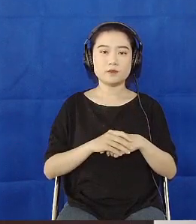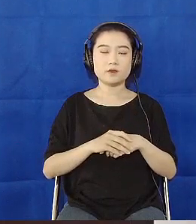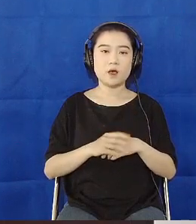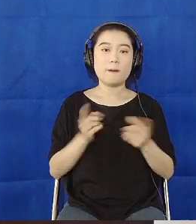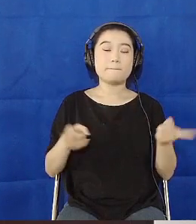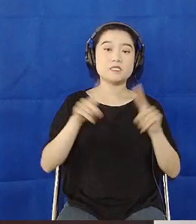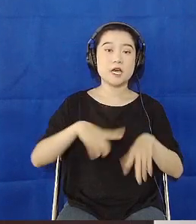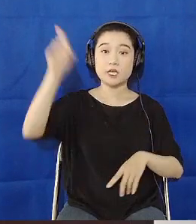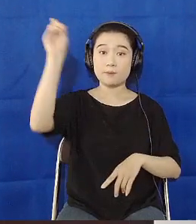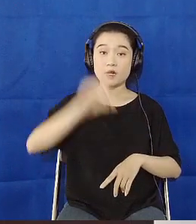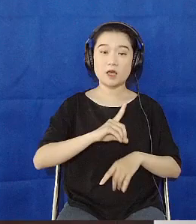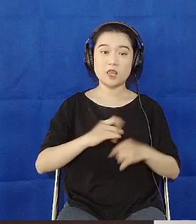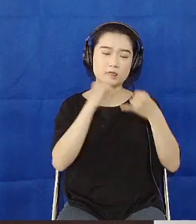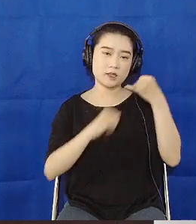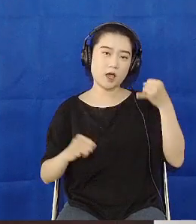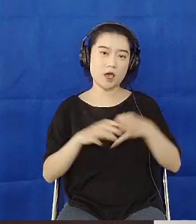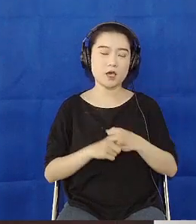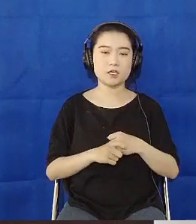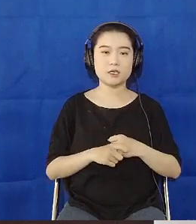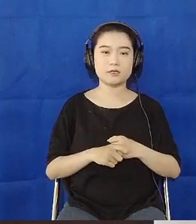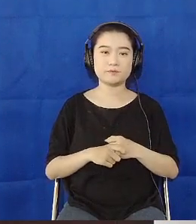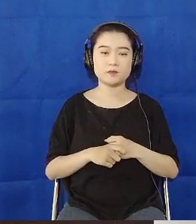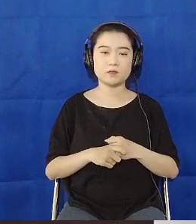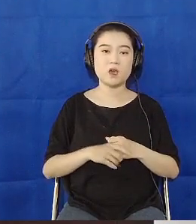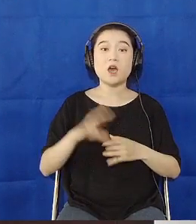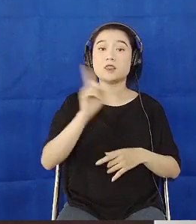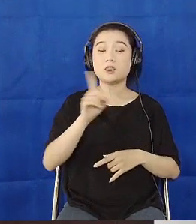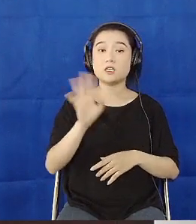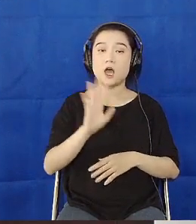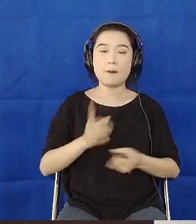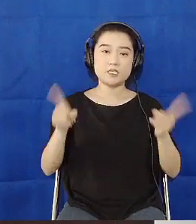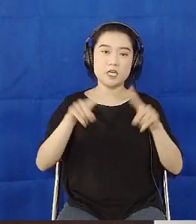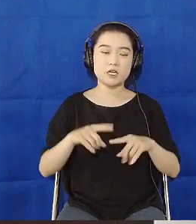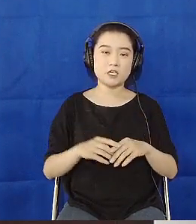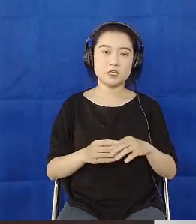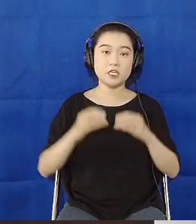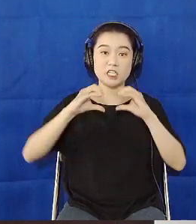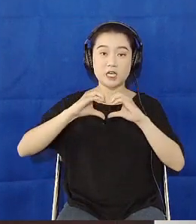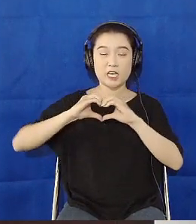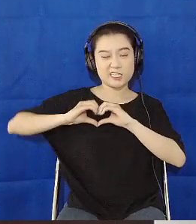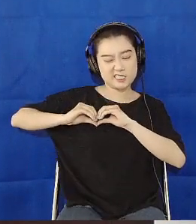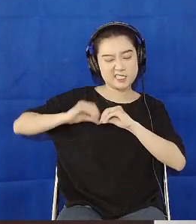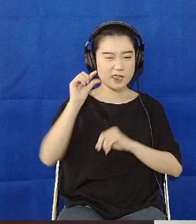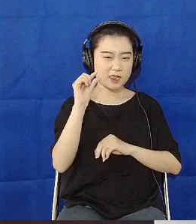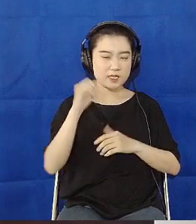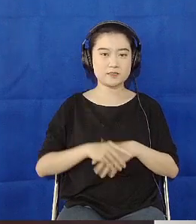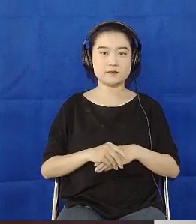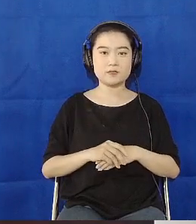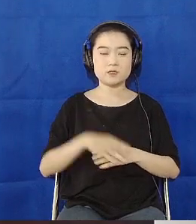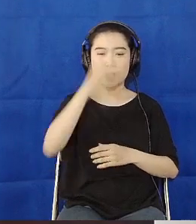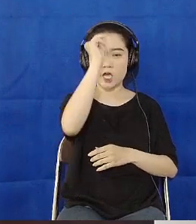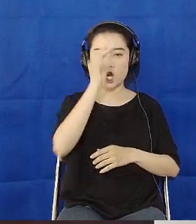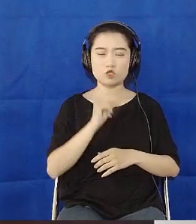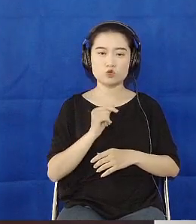yang terakhir. Dia tidak menjadi kecil hati karena sebagai rasul dia adalah